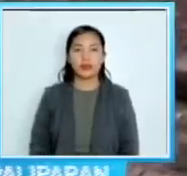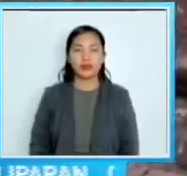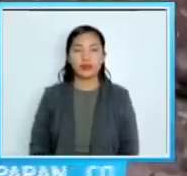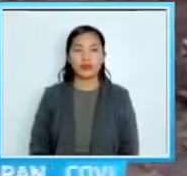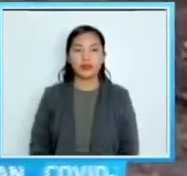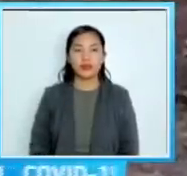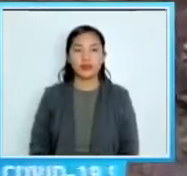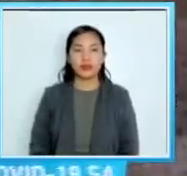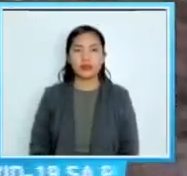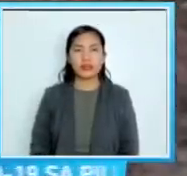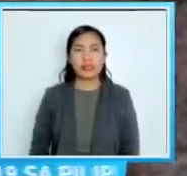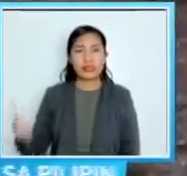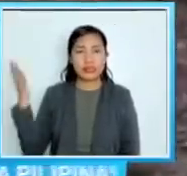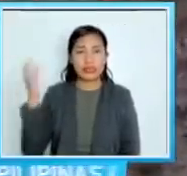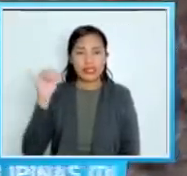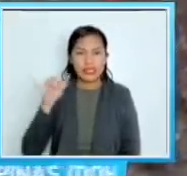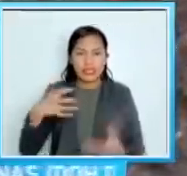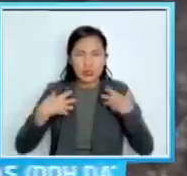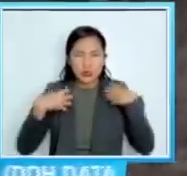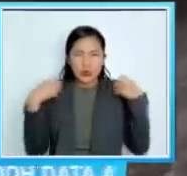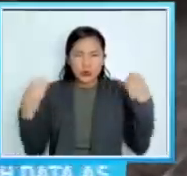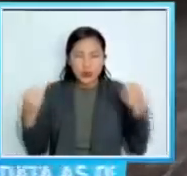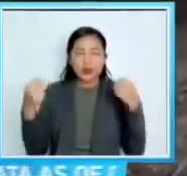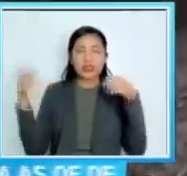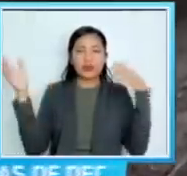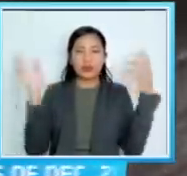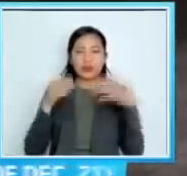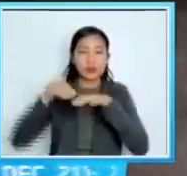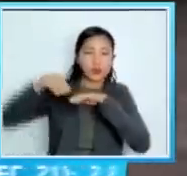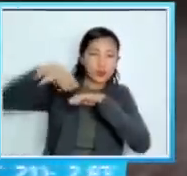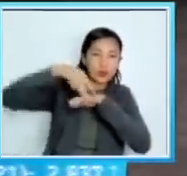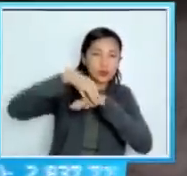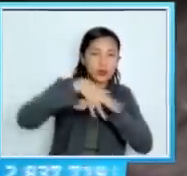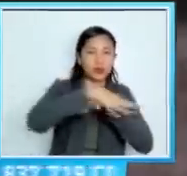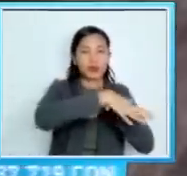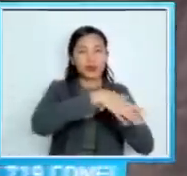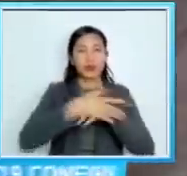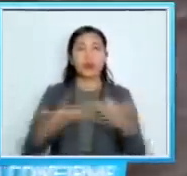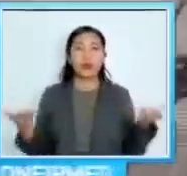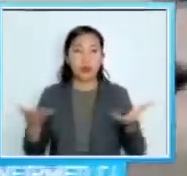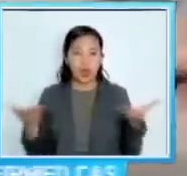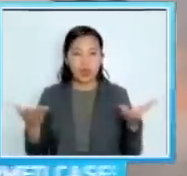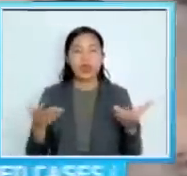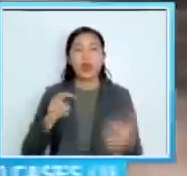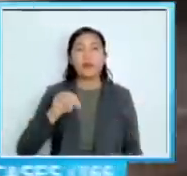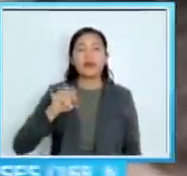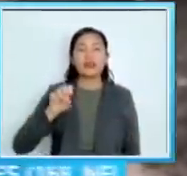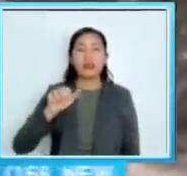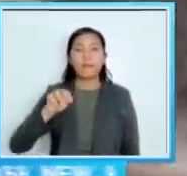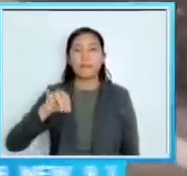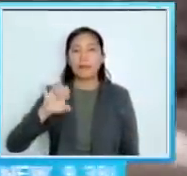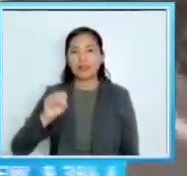Ganito kalakas ang pagragasa ng tubig sa spillway sa barangay Hinigdaan sa El Salvador City sa Misamis Oriental noong December